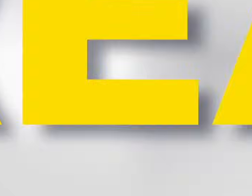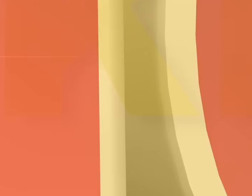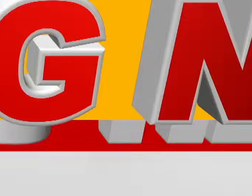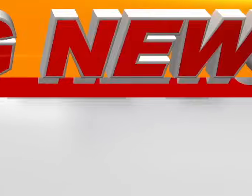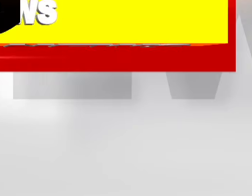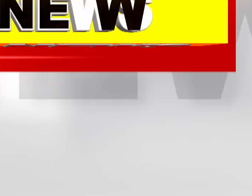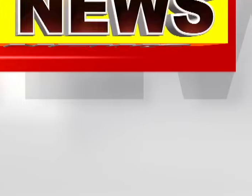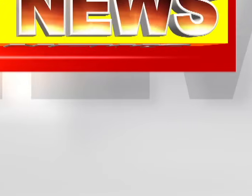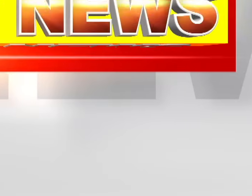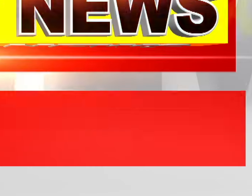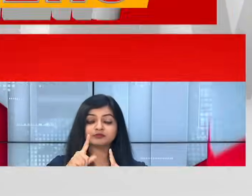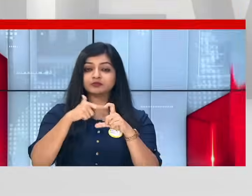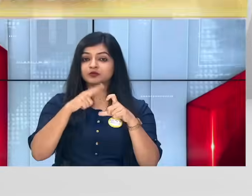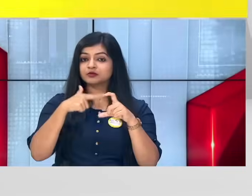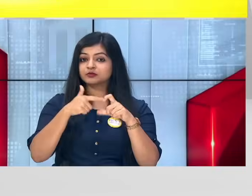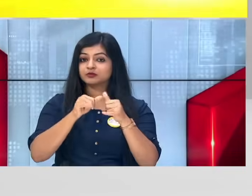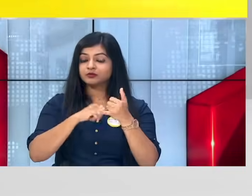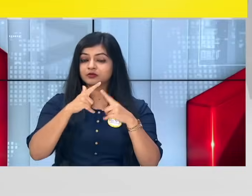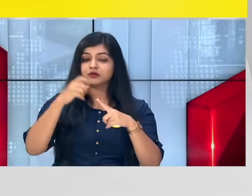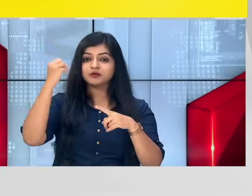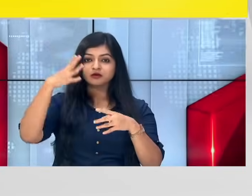രാജ്യങ്ങളും തീരുമാനത്തിലെത്തിയിട്ടുണ്ട്. വൈദ്യുതി കൈമാറ്റം,